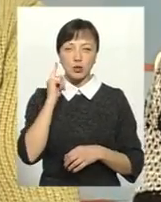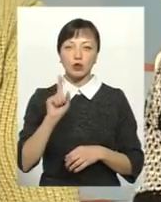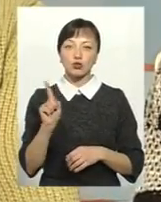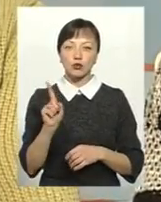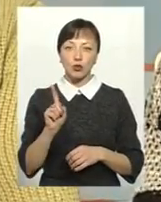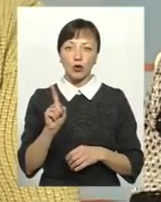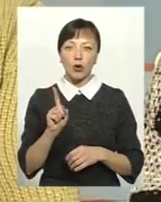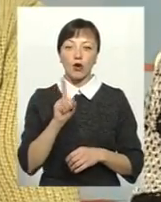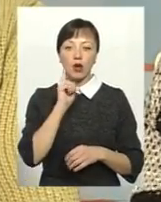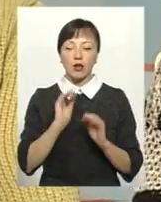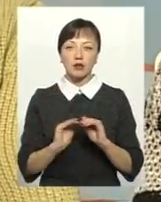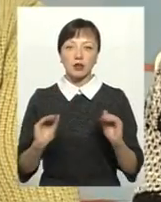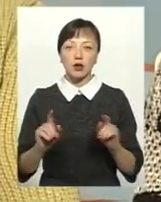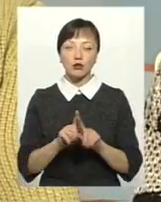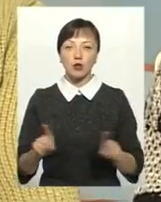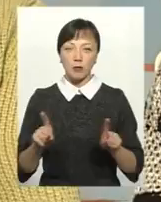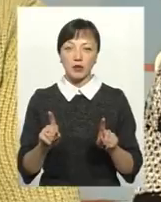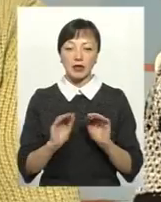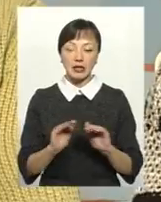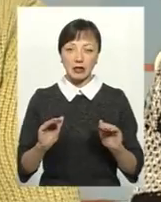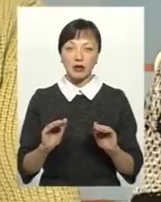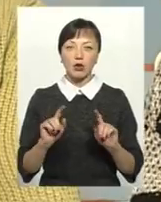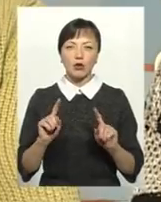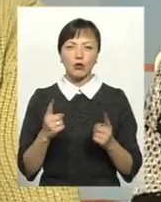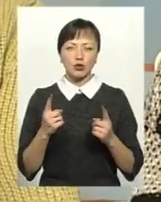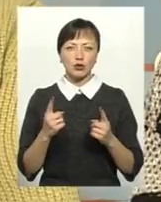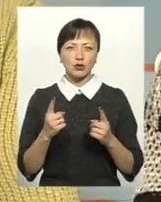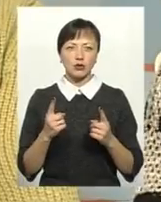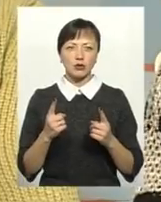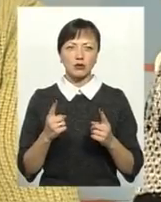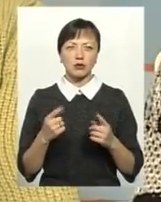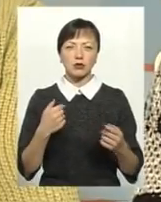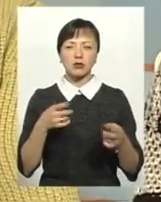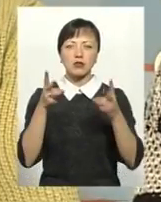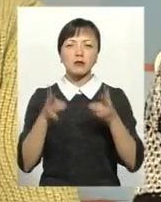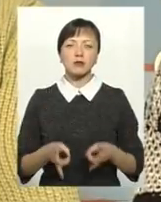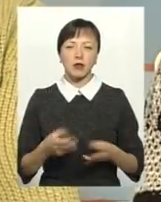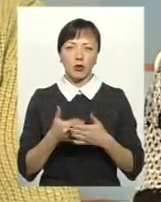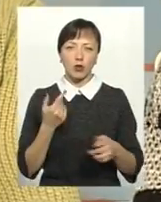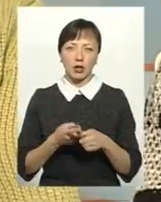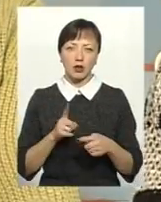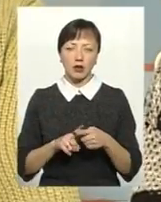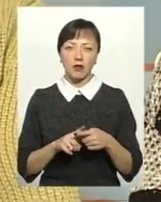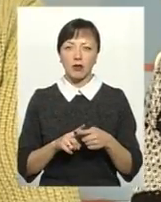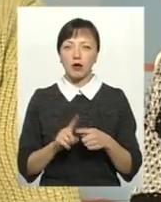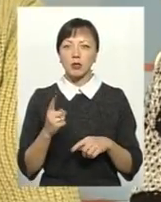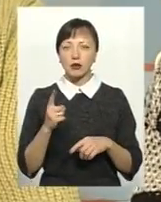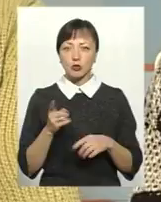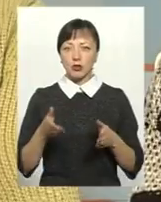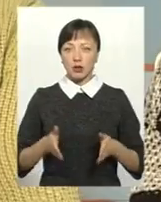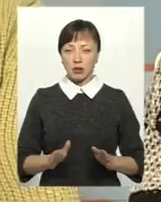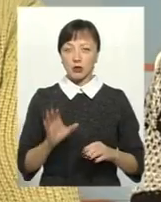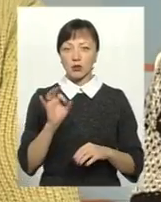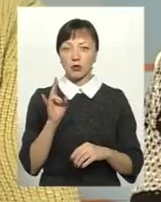что подростки, особенно подростки и дети, они очень, ну, претерпевают от этого, потому что он родился,